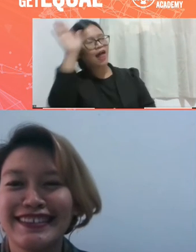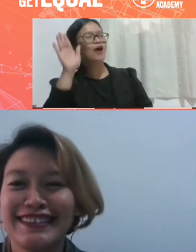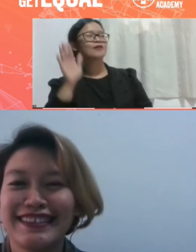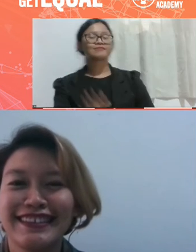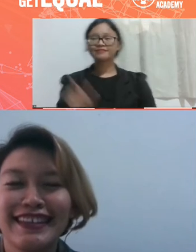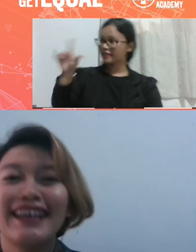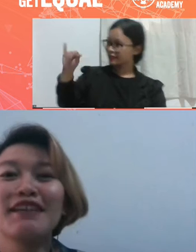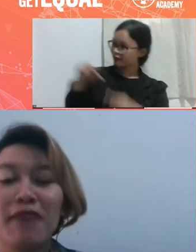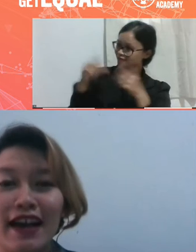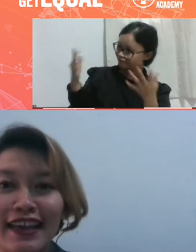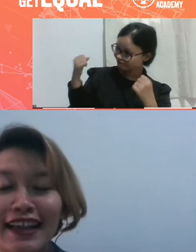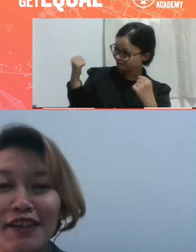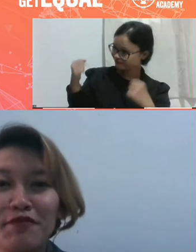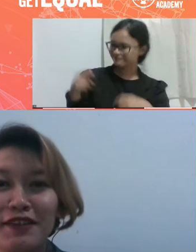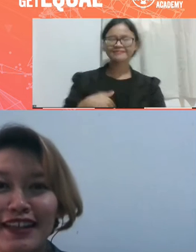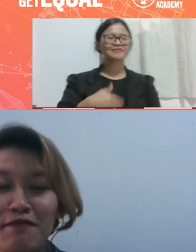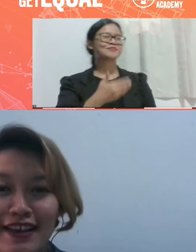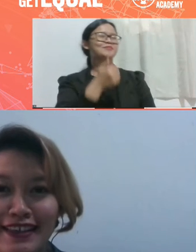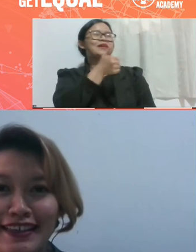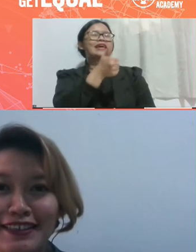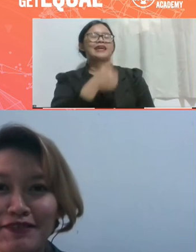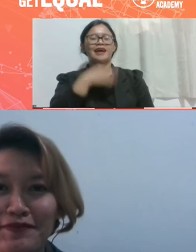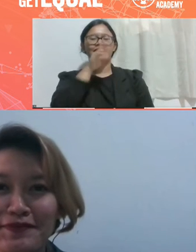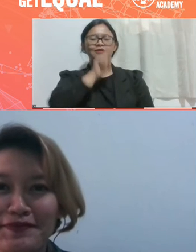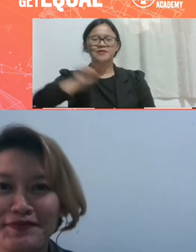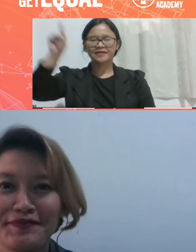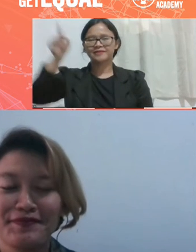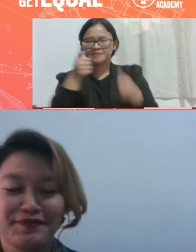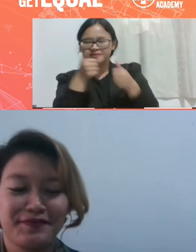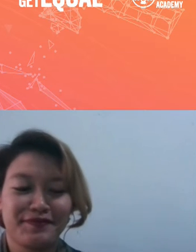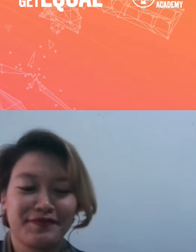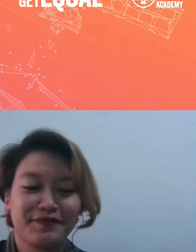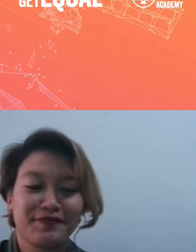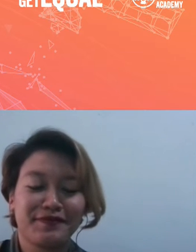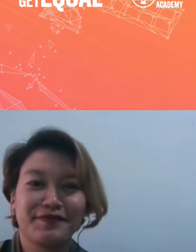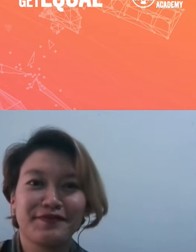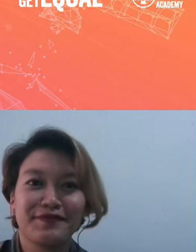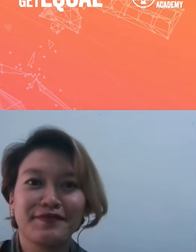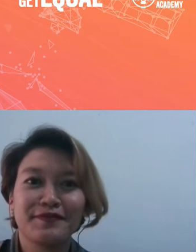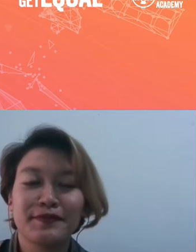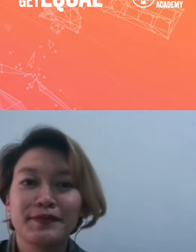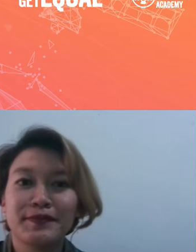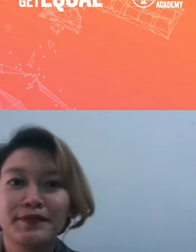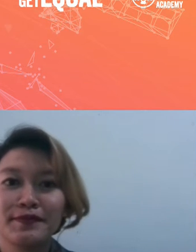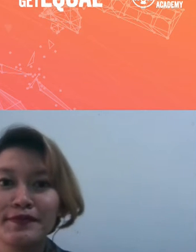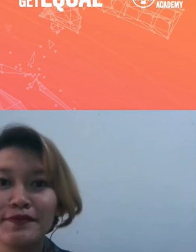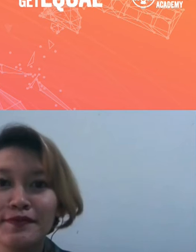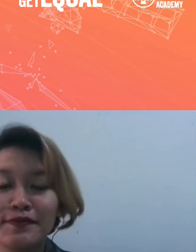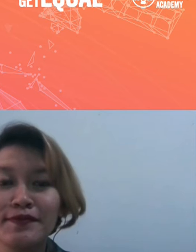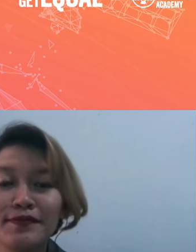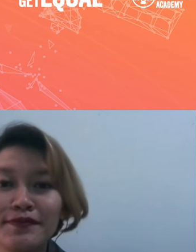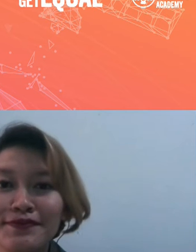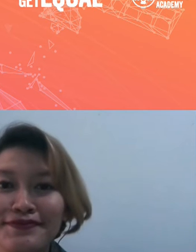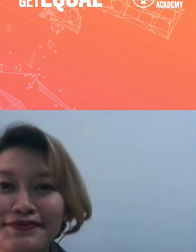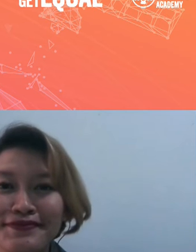apa kabar? Baik, alhamdulillah baik. Alhamdulillah. Langsung saja, Kak Lia. Kak Lia adalah National